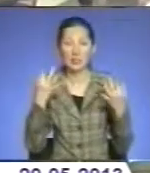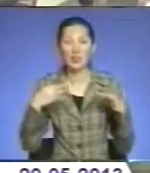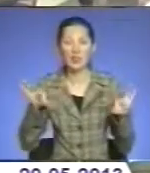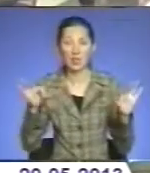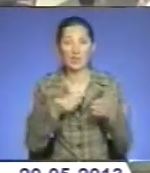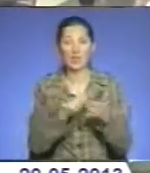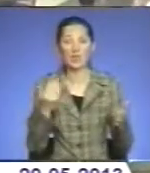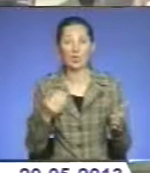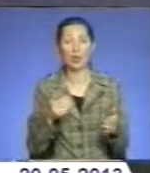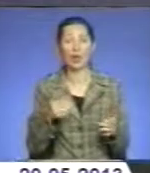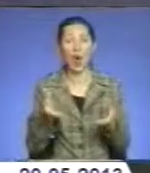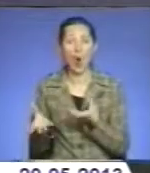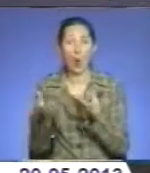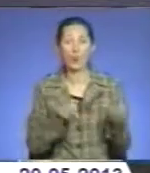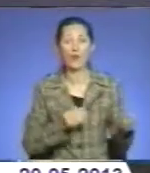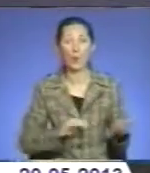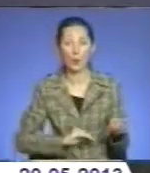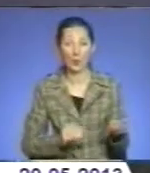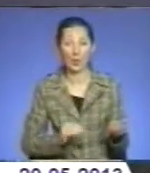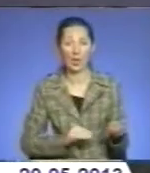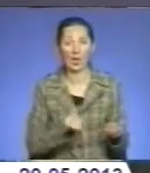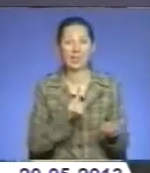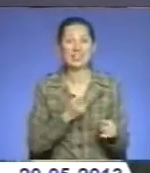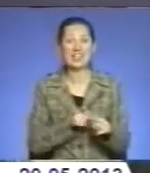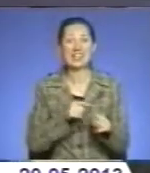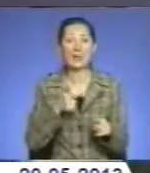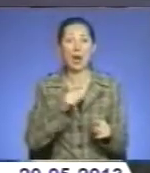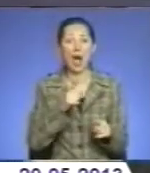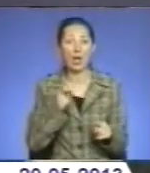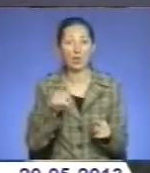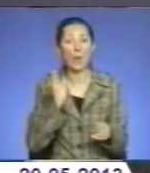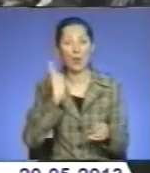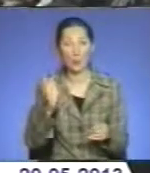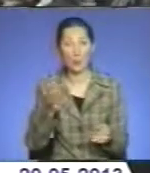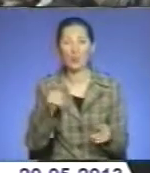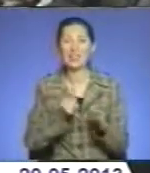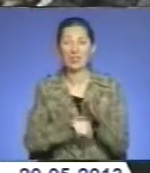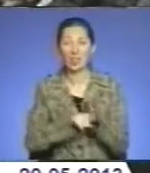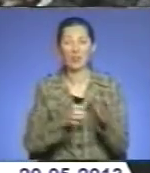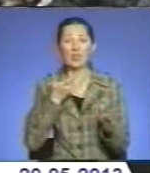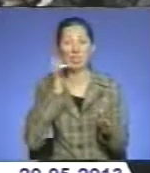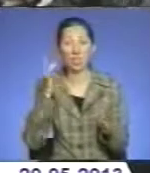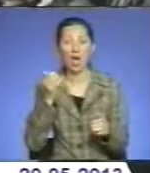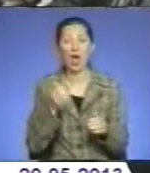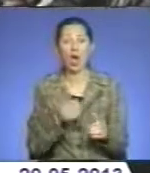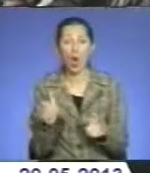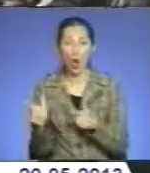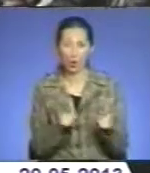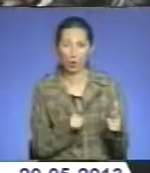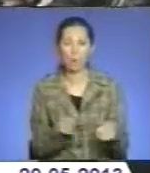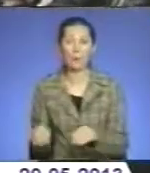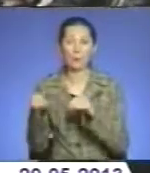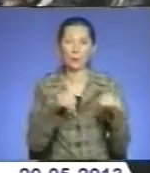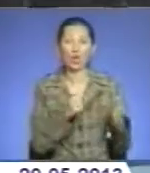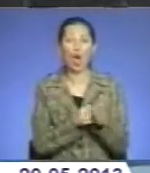енергетики переконаний, за сланцевим газом майбутнє. Він дешевий. США щорічно готові експортувати до Європи 200 мільйонів